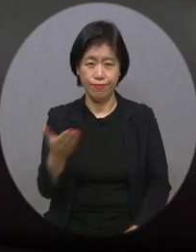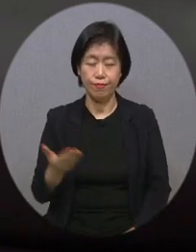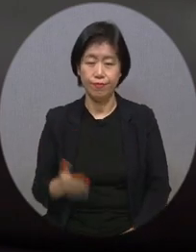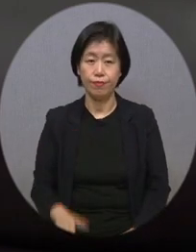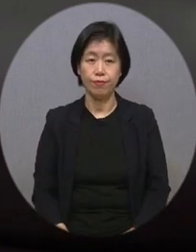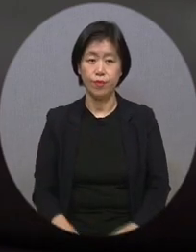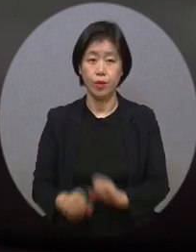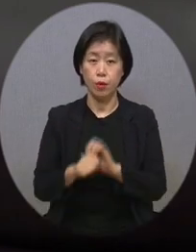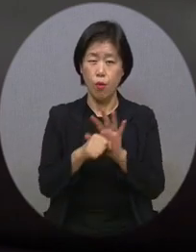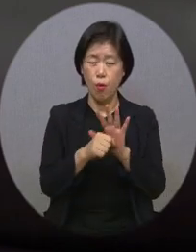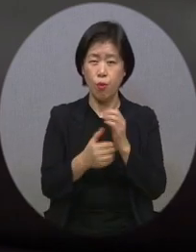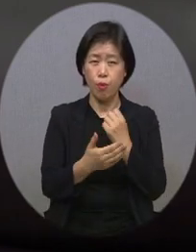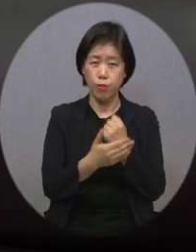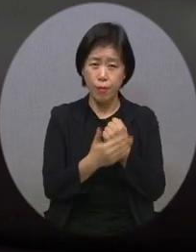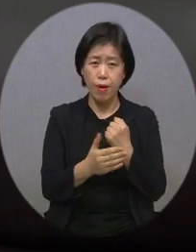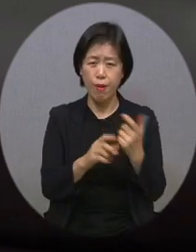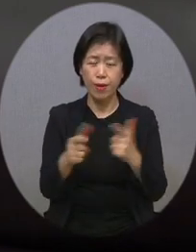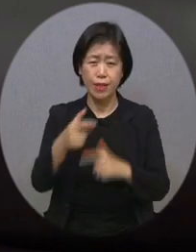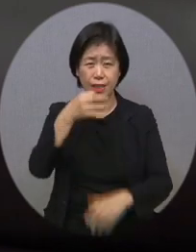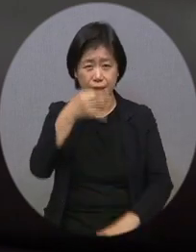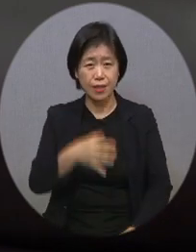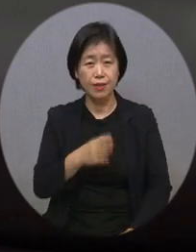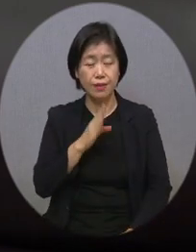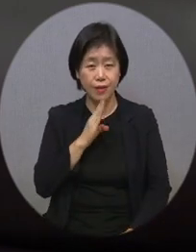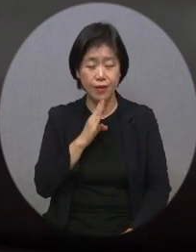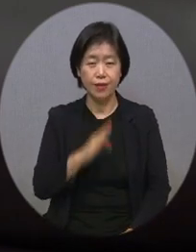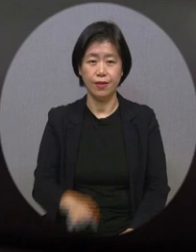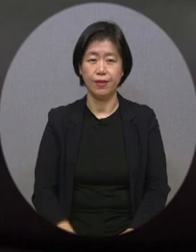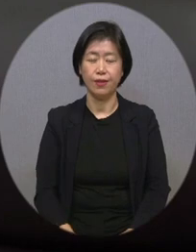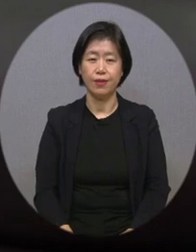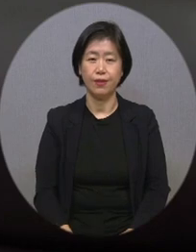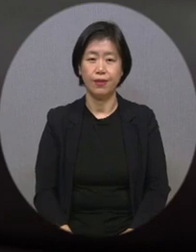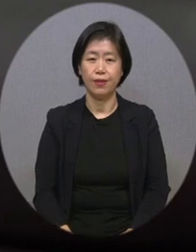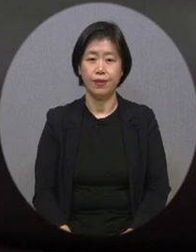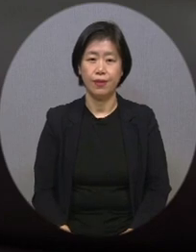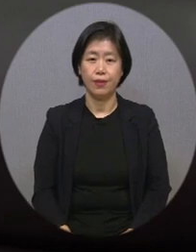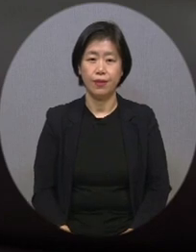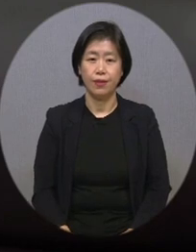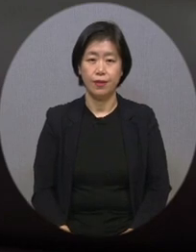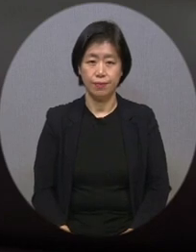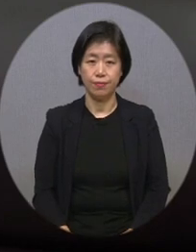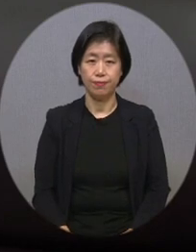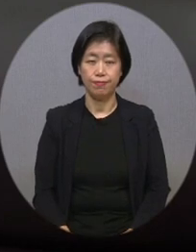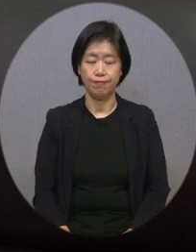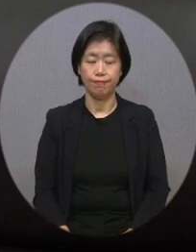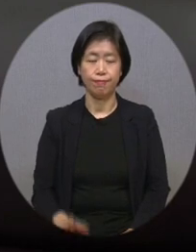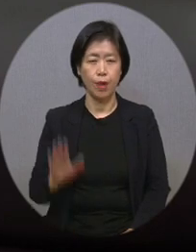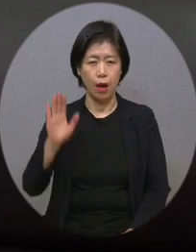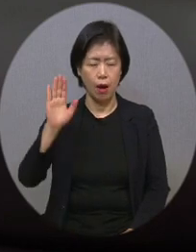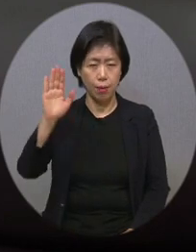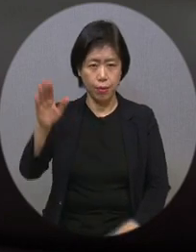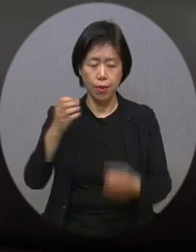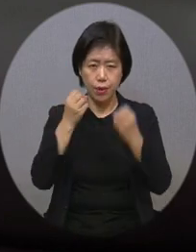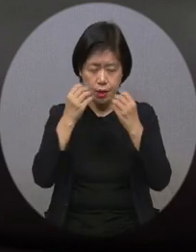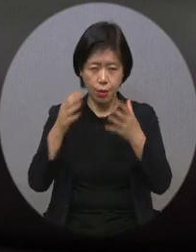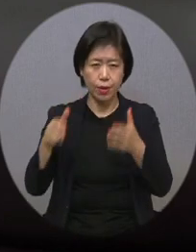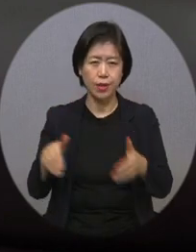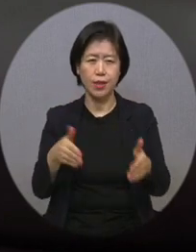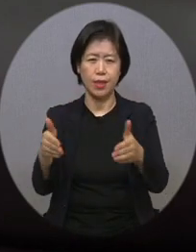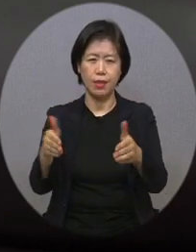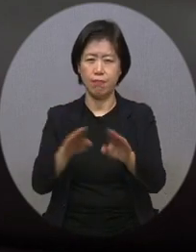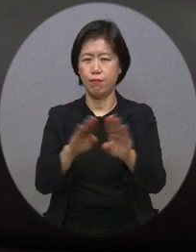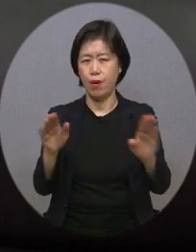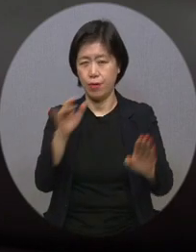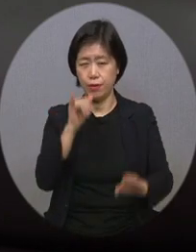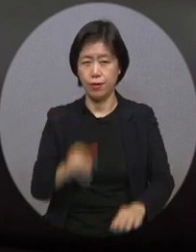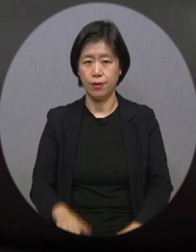코로나 때문에 많이 힘드시죠. 이제 우리는 또 새로운 길을 가고 있습니다.